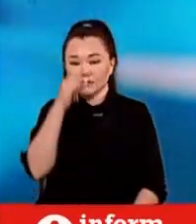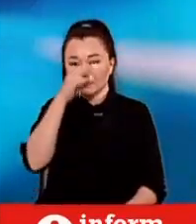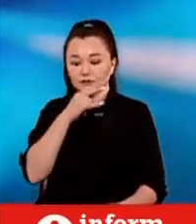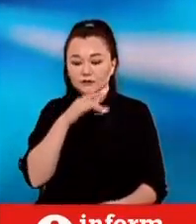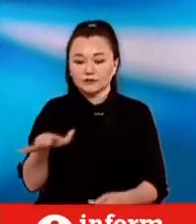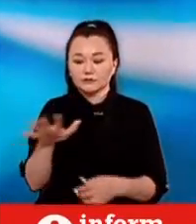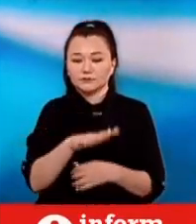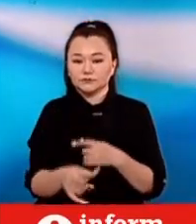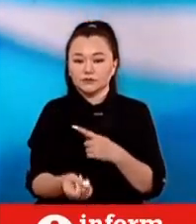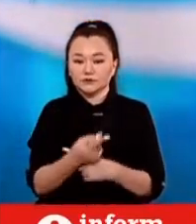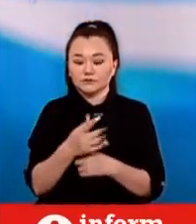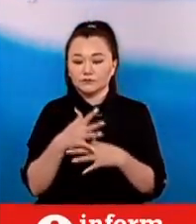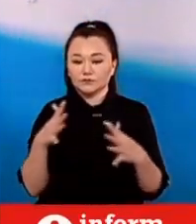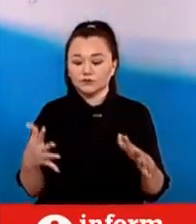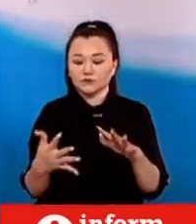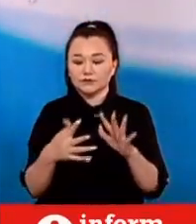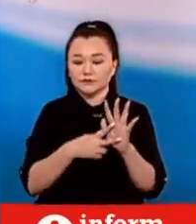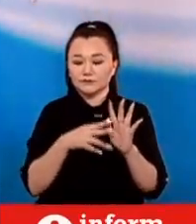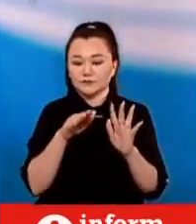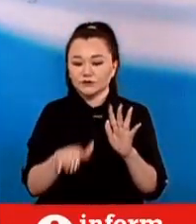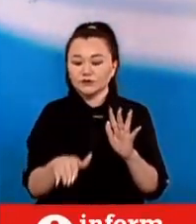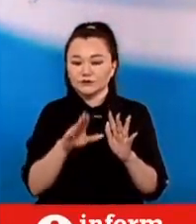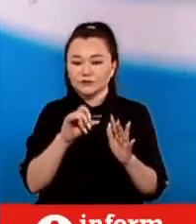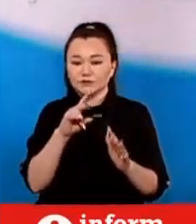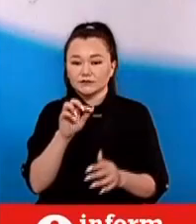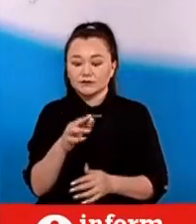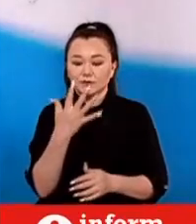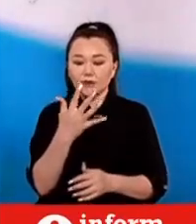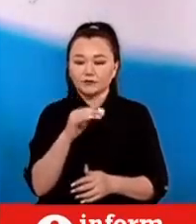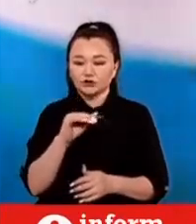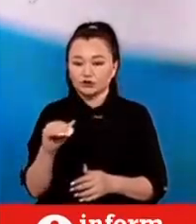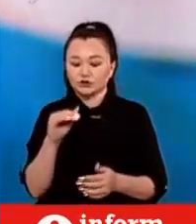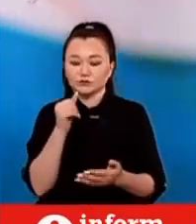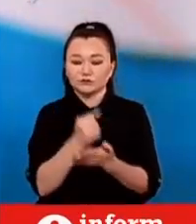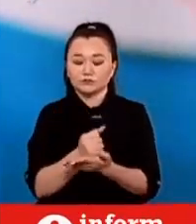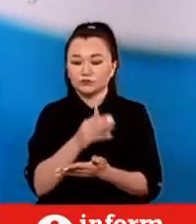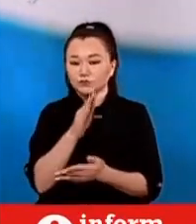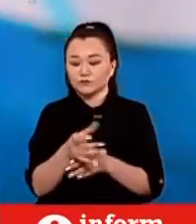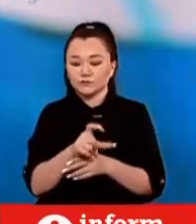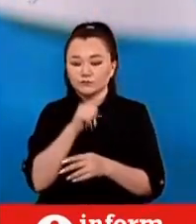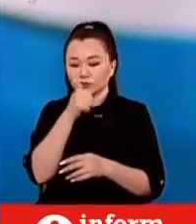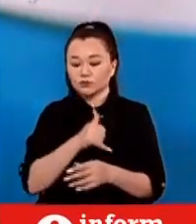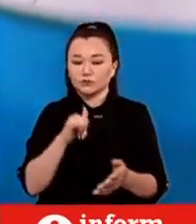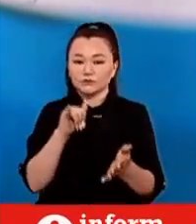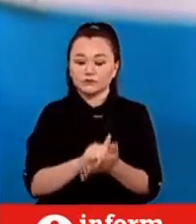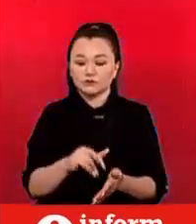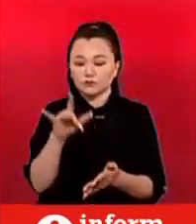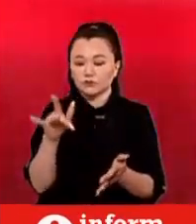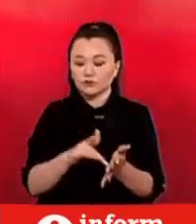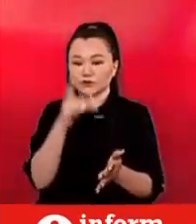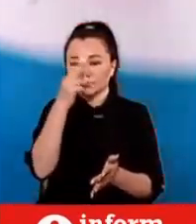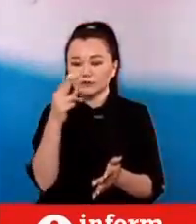Казахстане появится больше 7 тысяч станций 5G. Первые базовые установки в этом году разместят в городах